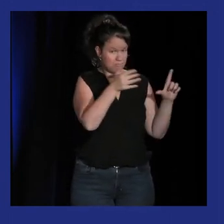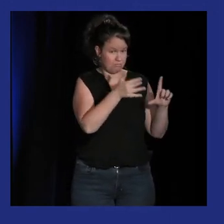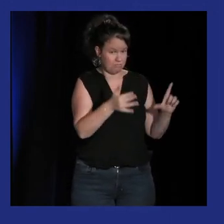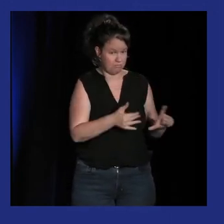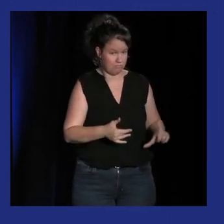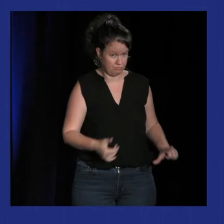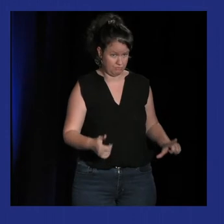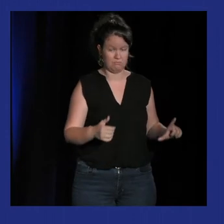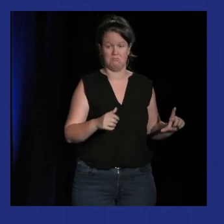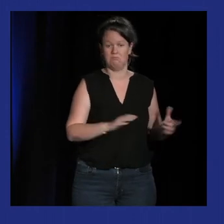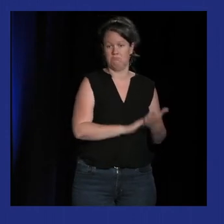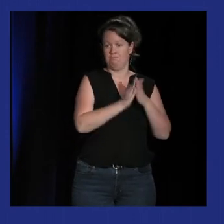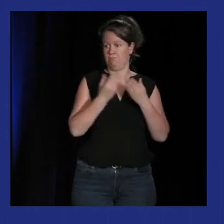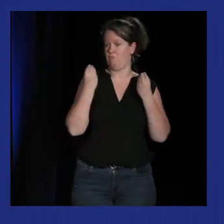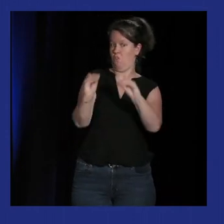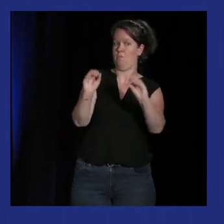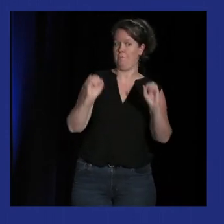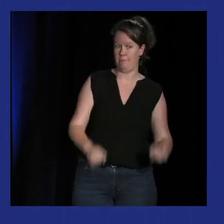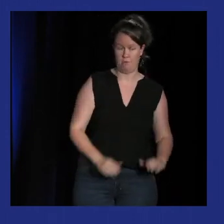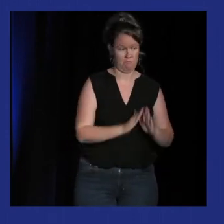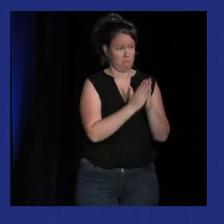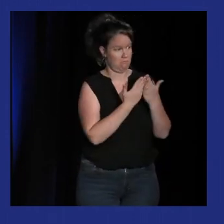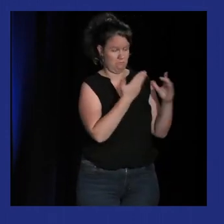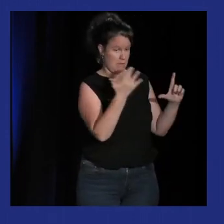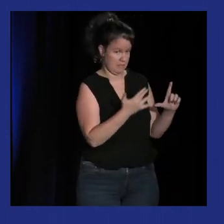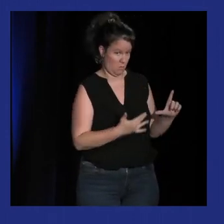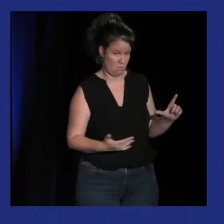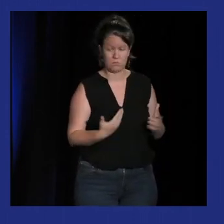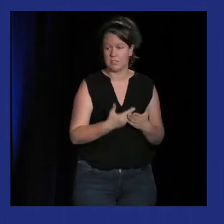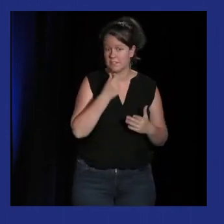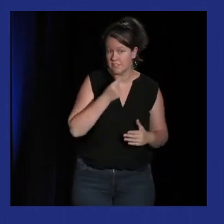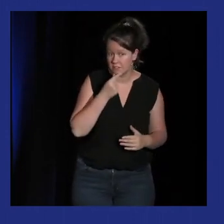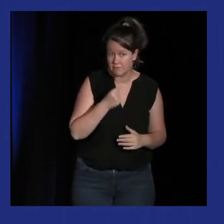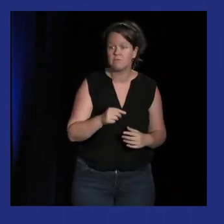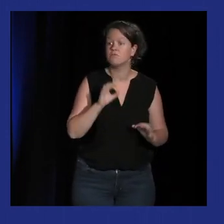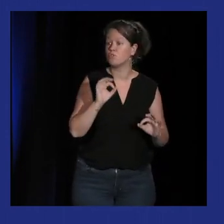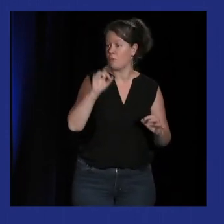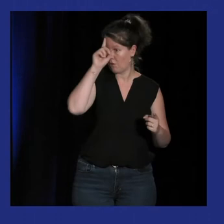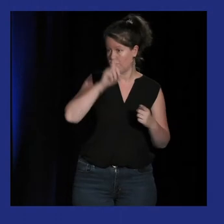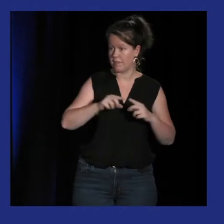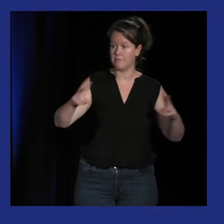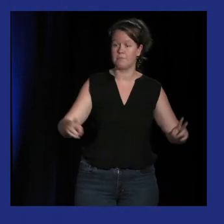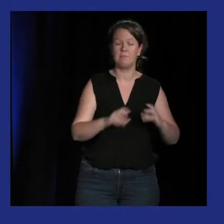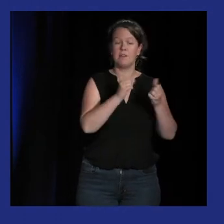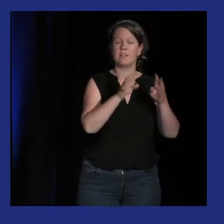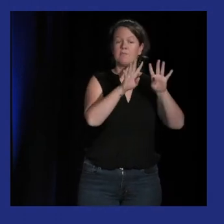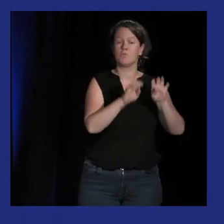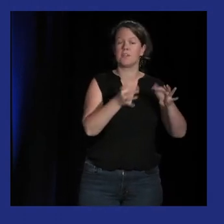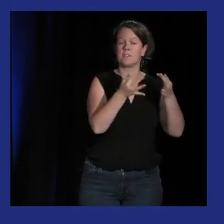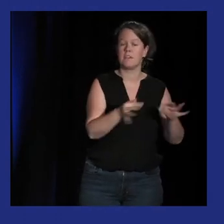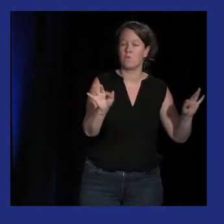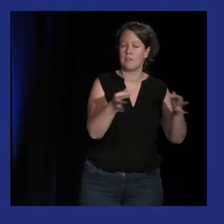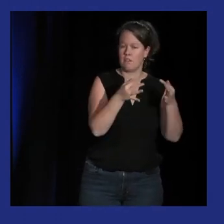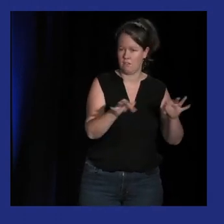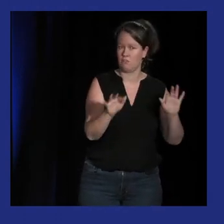en partition donc là c'est facile c'est ce qu'on a fait sur le Paris Games Week symphonique justement il y avait pas mal de musique de jeux modernes qu'on a